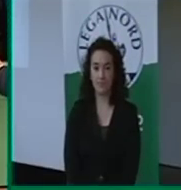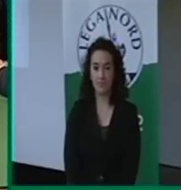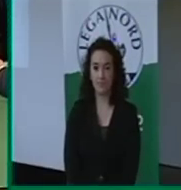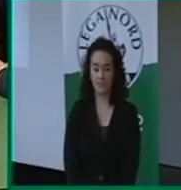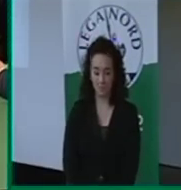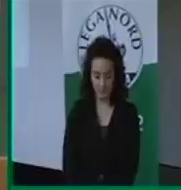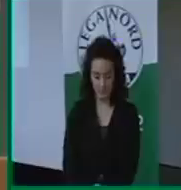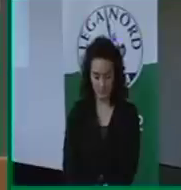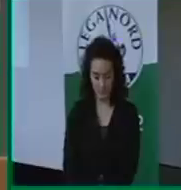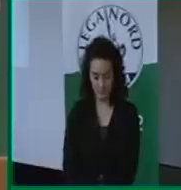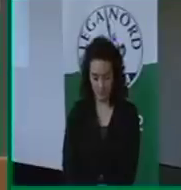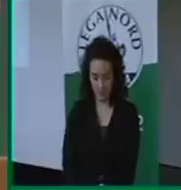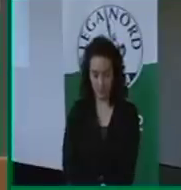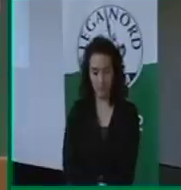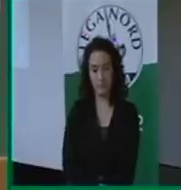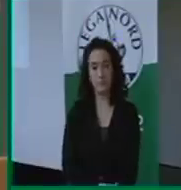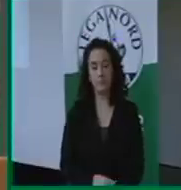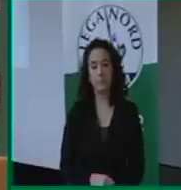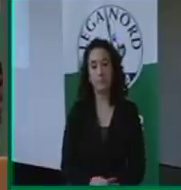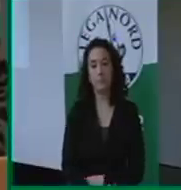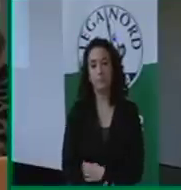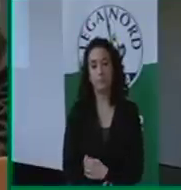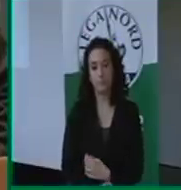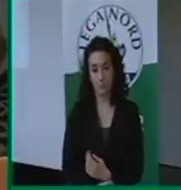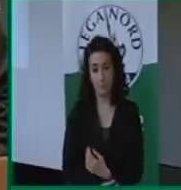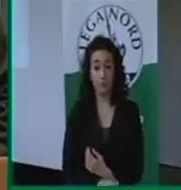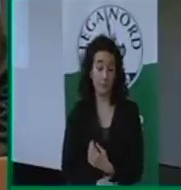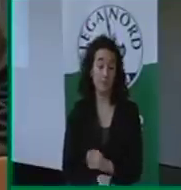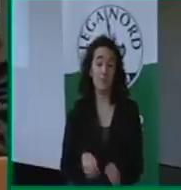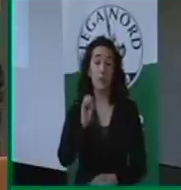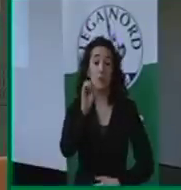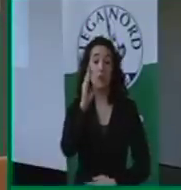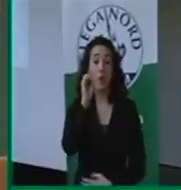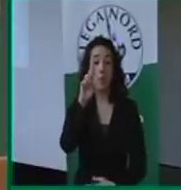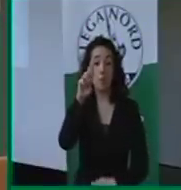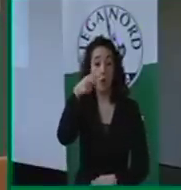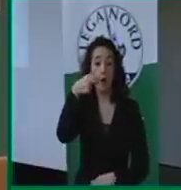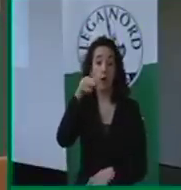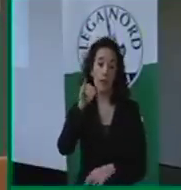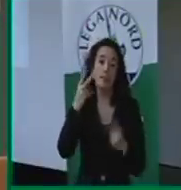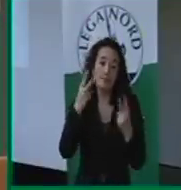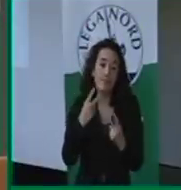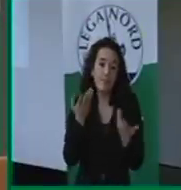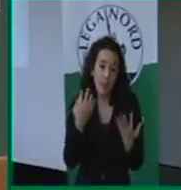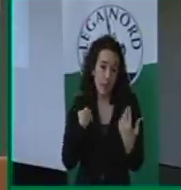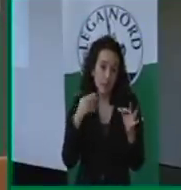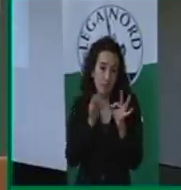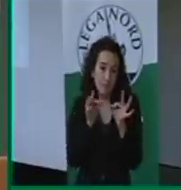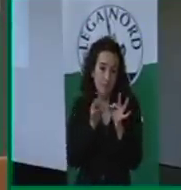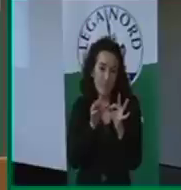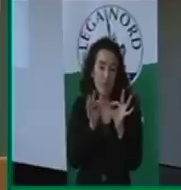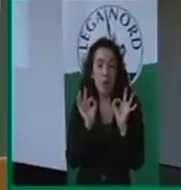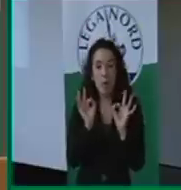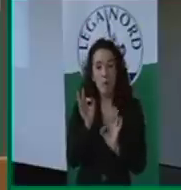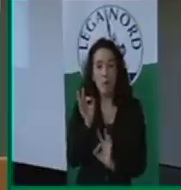l'Euro Diciamo che quello che che che ha detto il professor Borghi è esatto è una delle